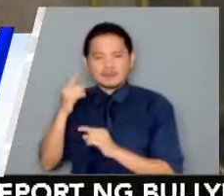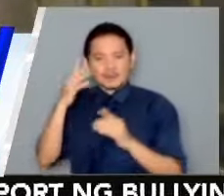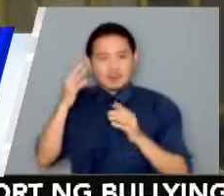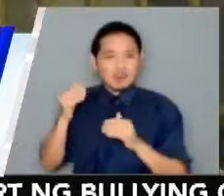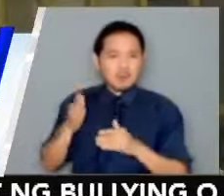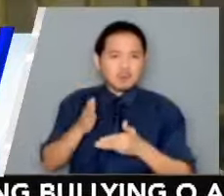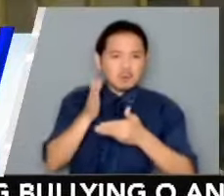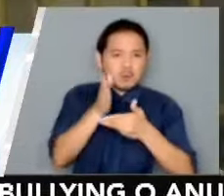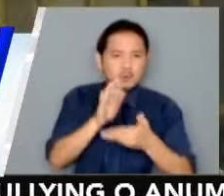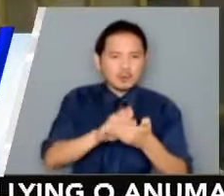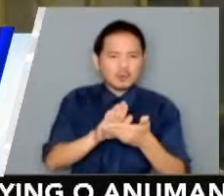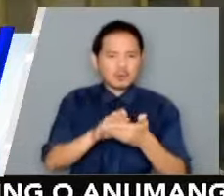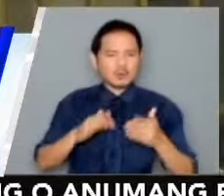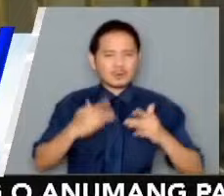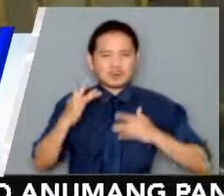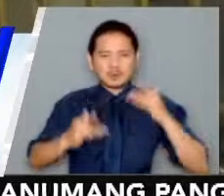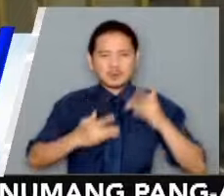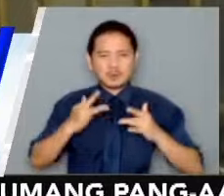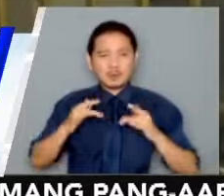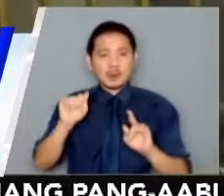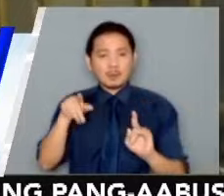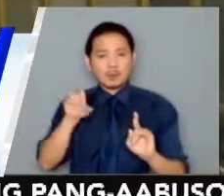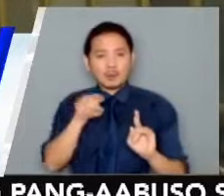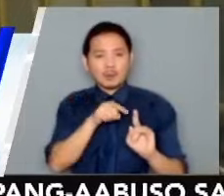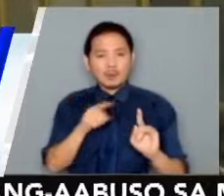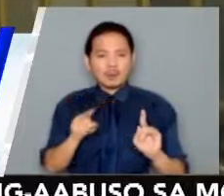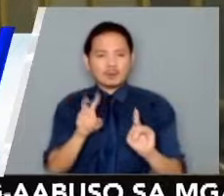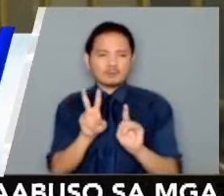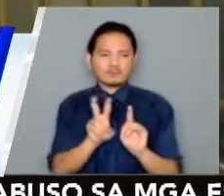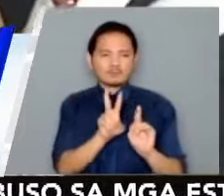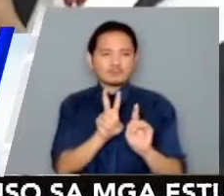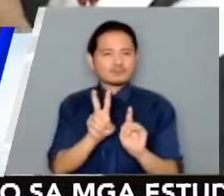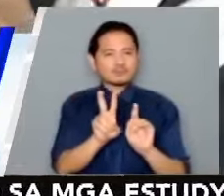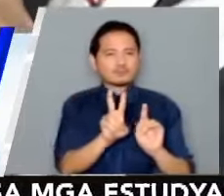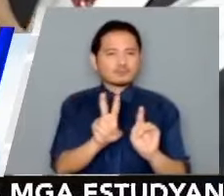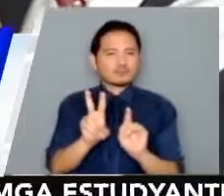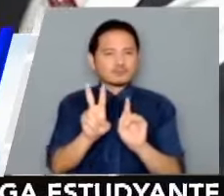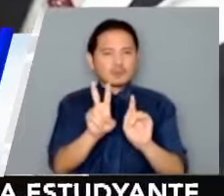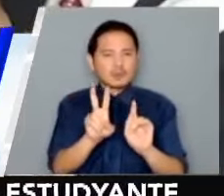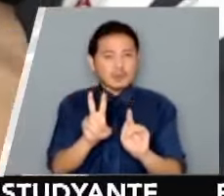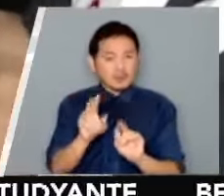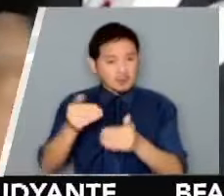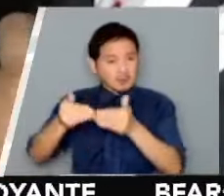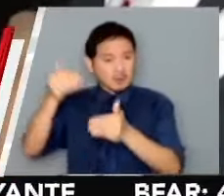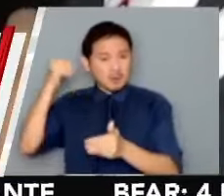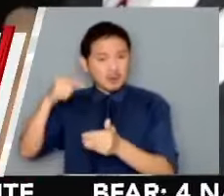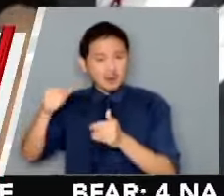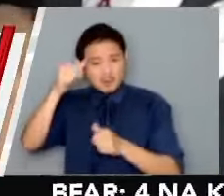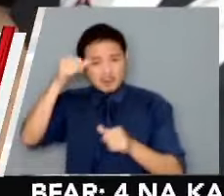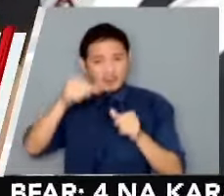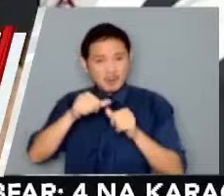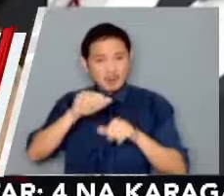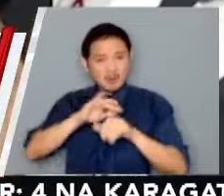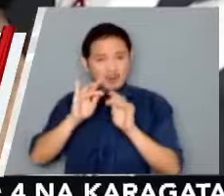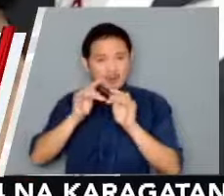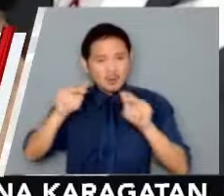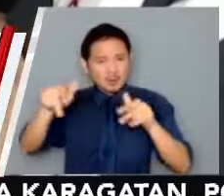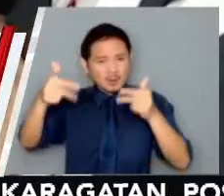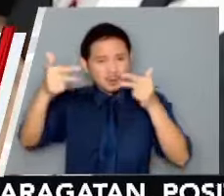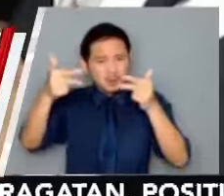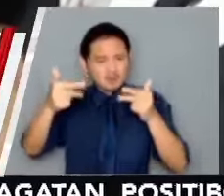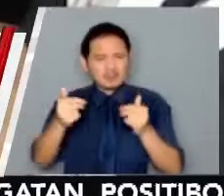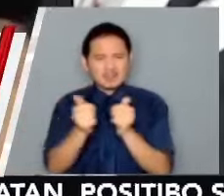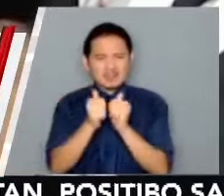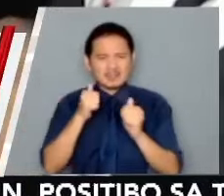apo, lalo at walang gabay ng guro. Online class lang kasi ang ipinatupad noon. Nahirap po talaga kasi, lalo itong apo ko, sabi